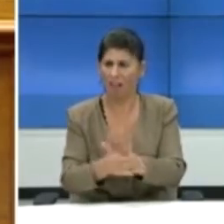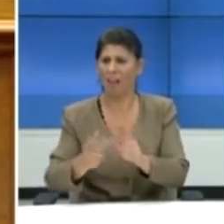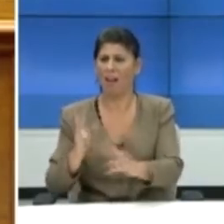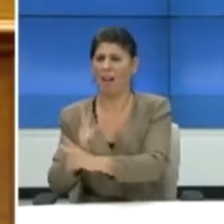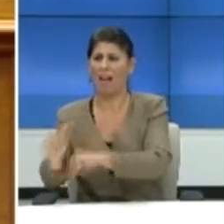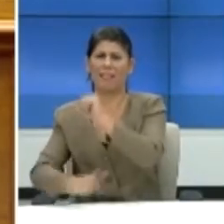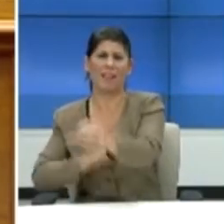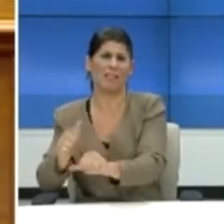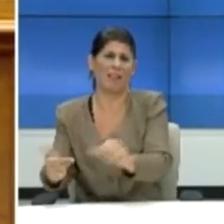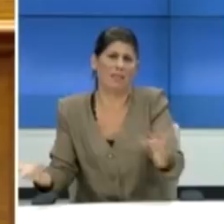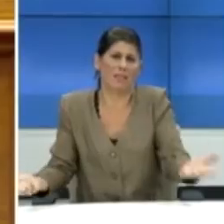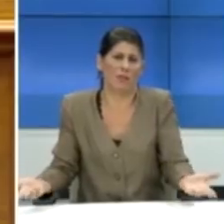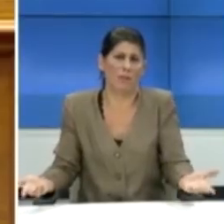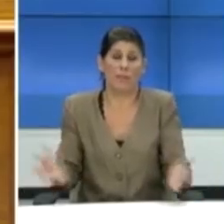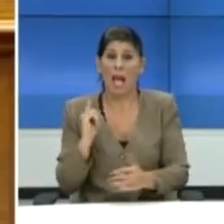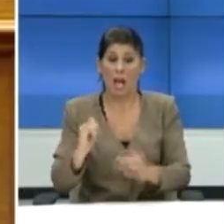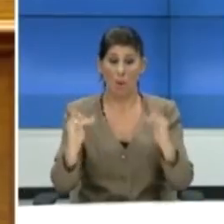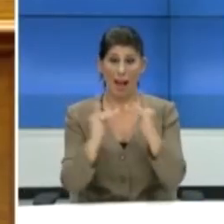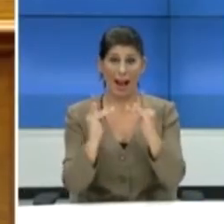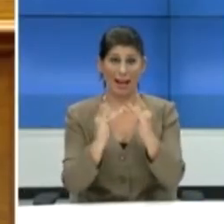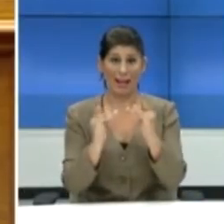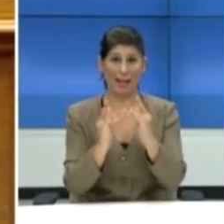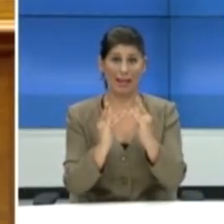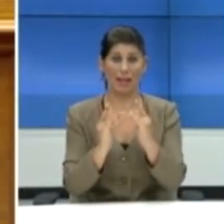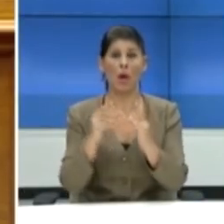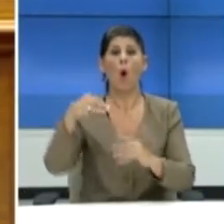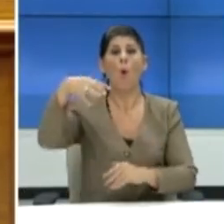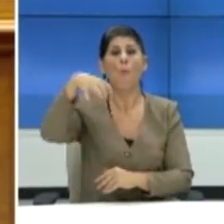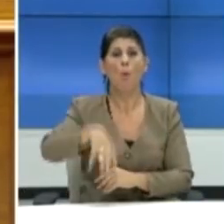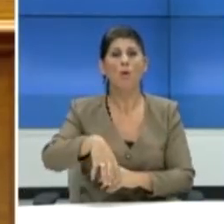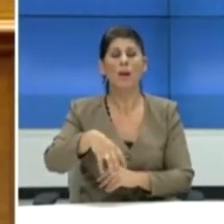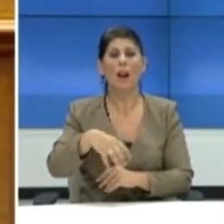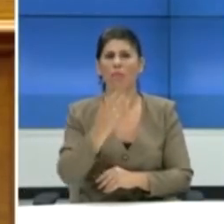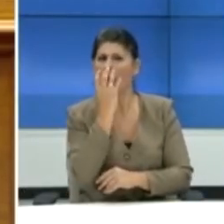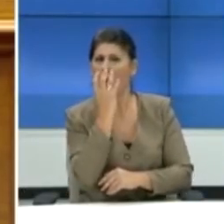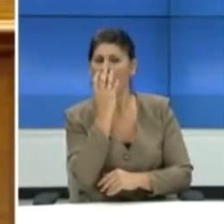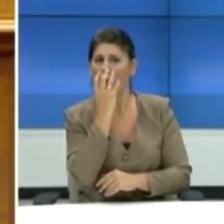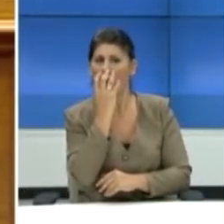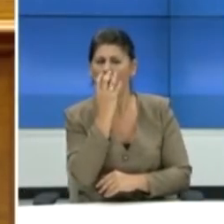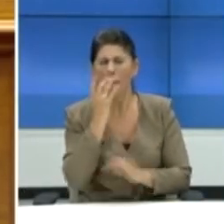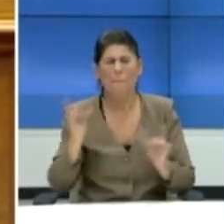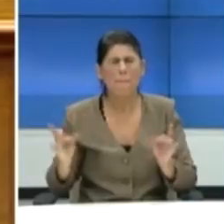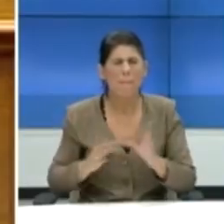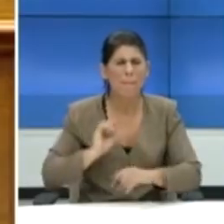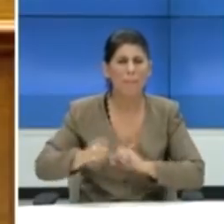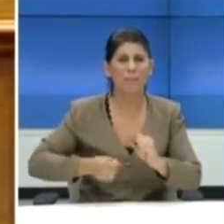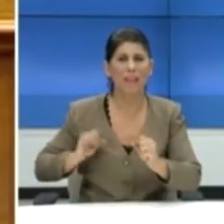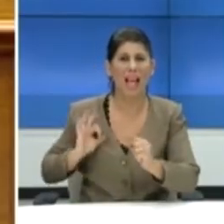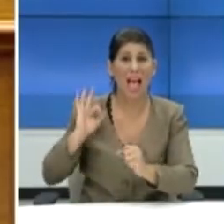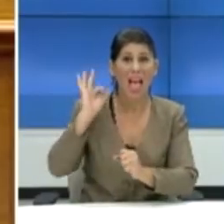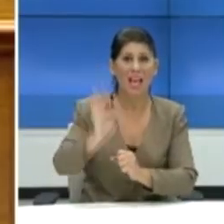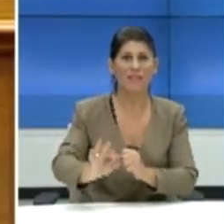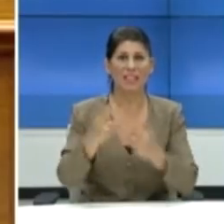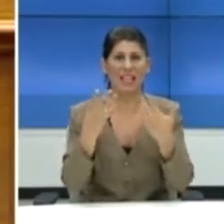ο αριθμός των κλινών ΜΕΘ, για τον οποίο κομπάζατε, μεταβίας έφτασε συνολικά τις